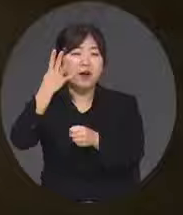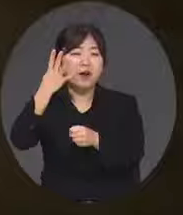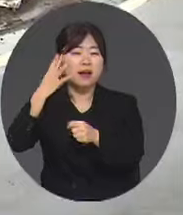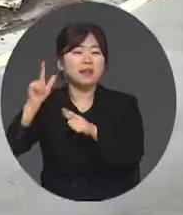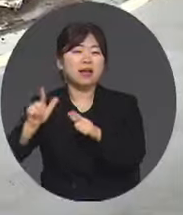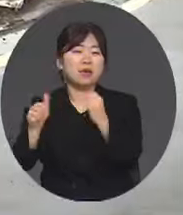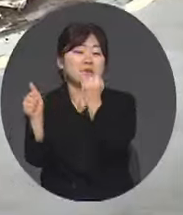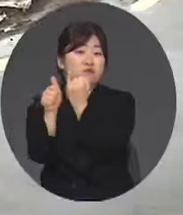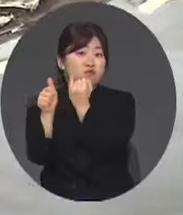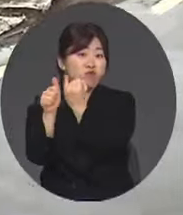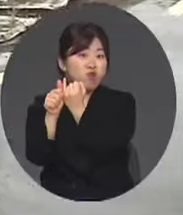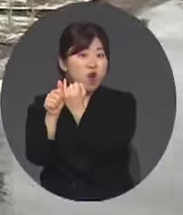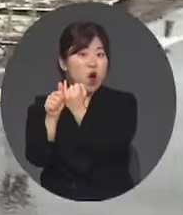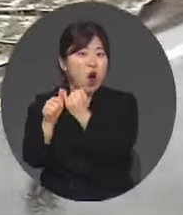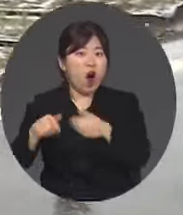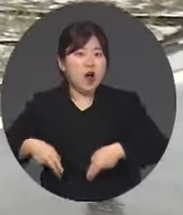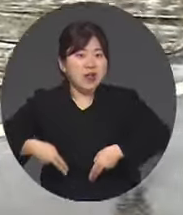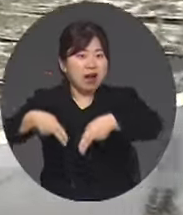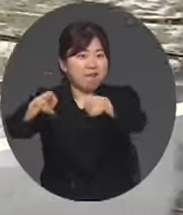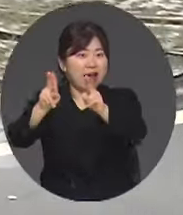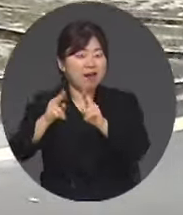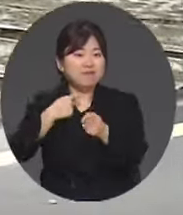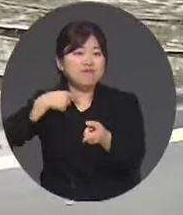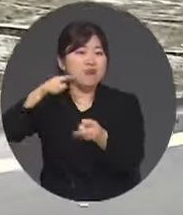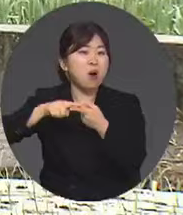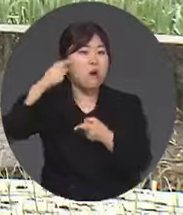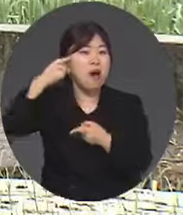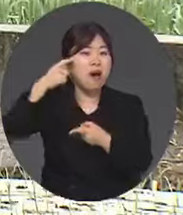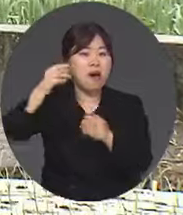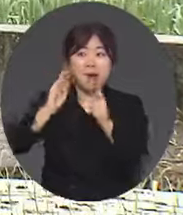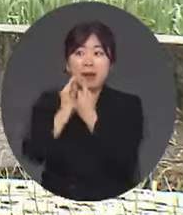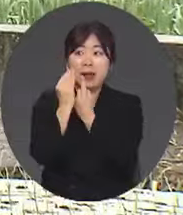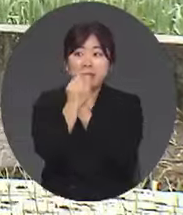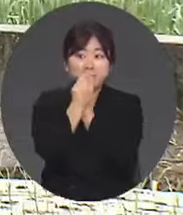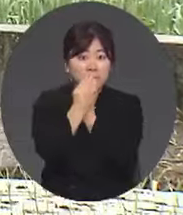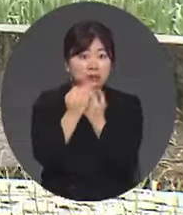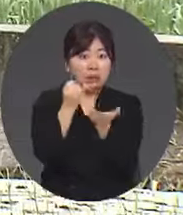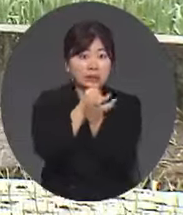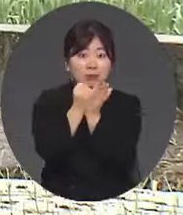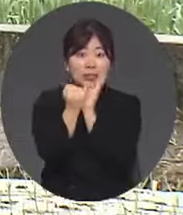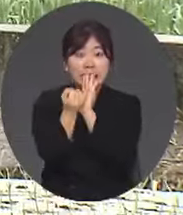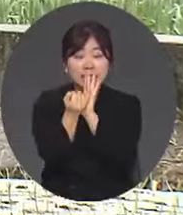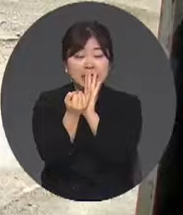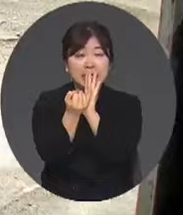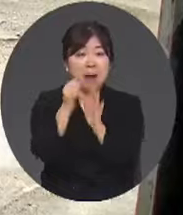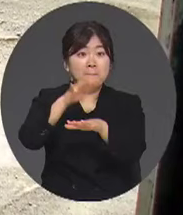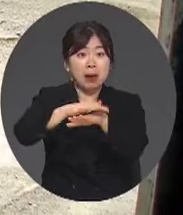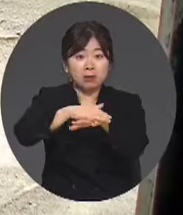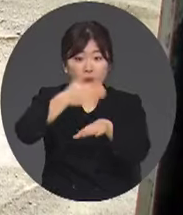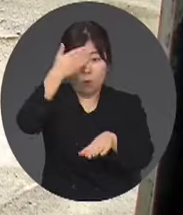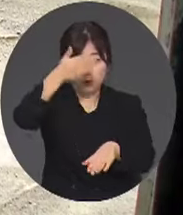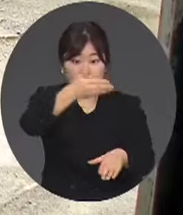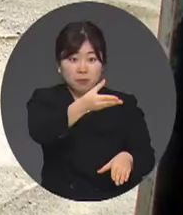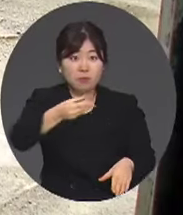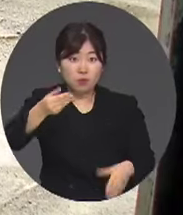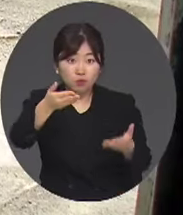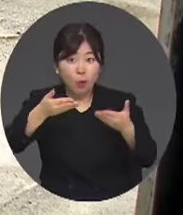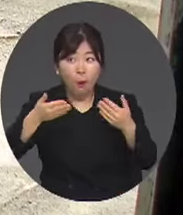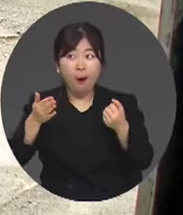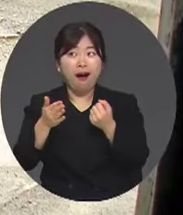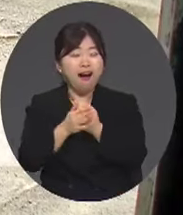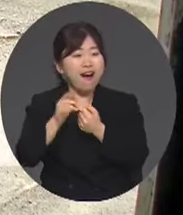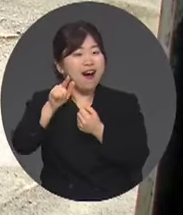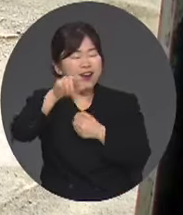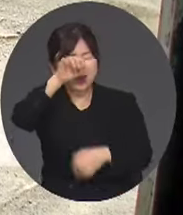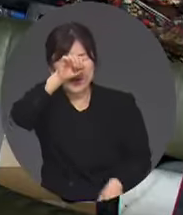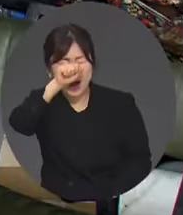부부. 마늘과 시금치 밭을 공짜로 빌려준 넉넉한 마을 인심에 반해 정착하기로 마음먹고